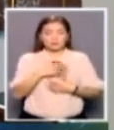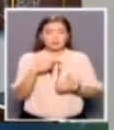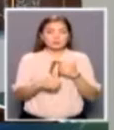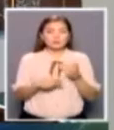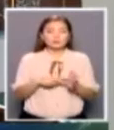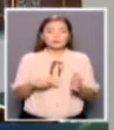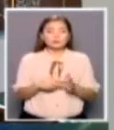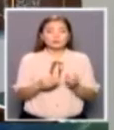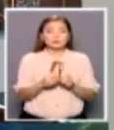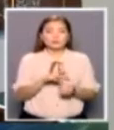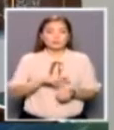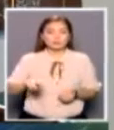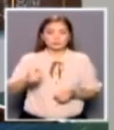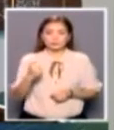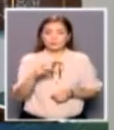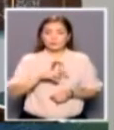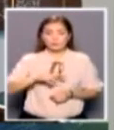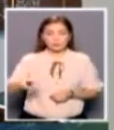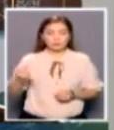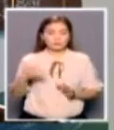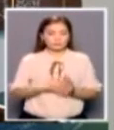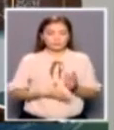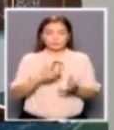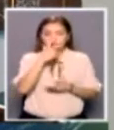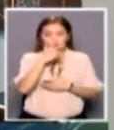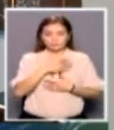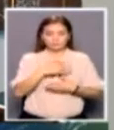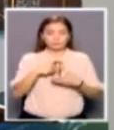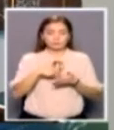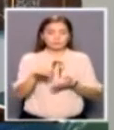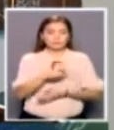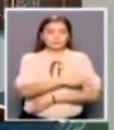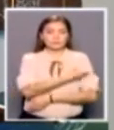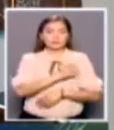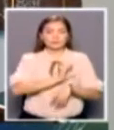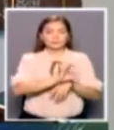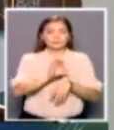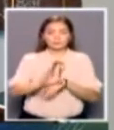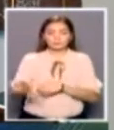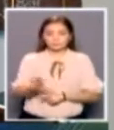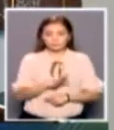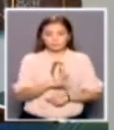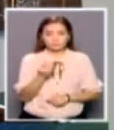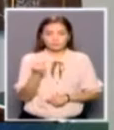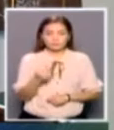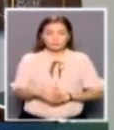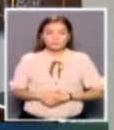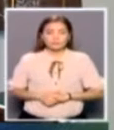әрқайсысы 10 миллионнан тұрады, 100 миллион теңгенікін осы емханаларға апарып табыстадық. Сонымен